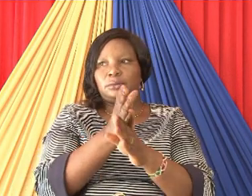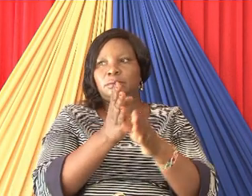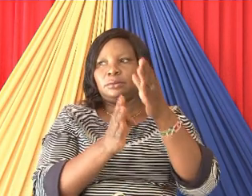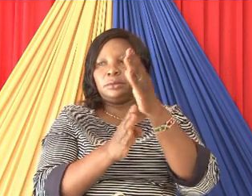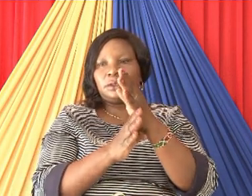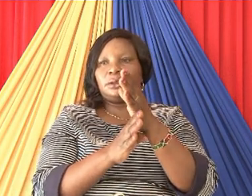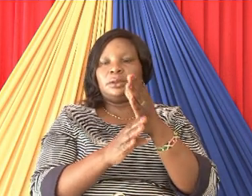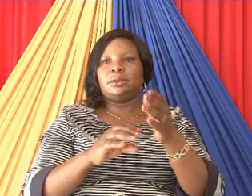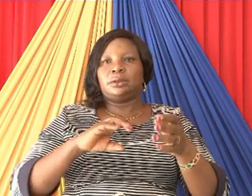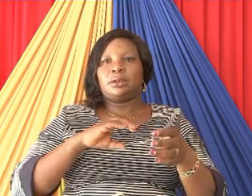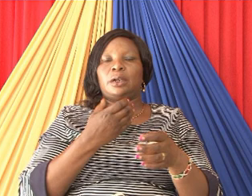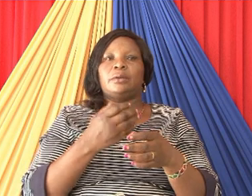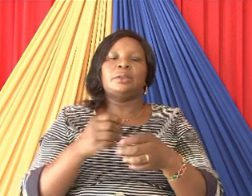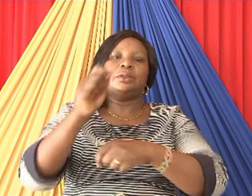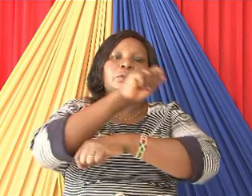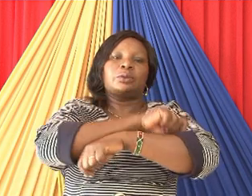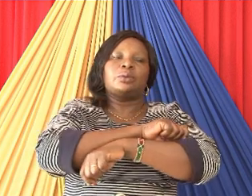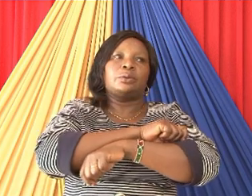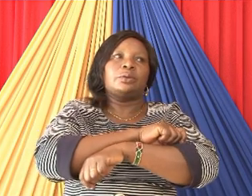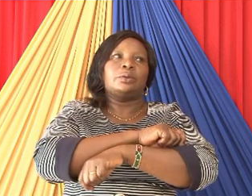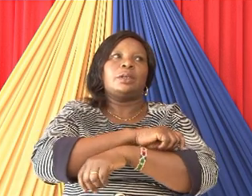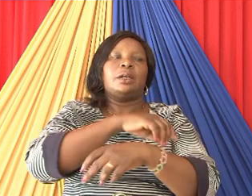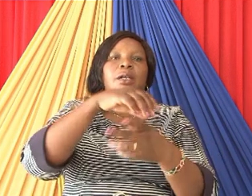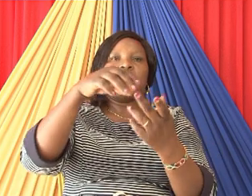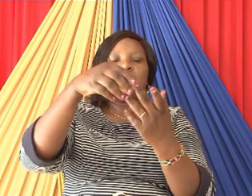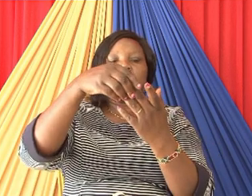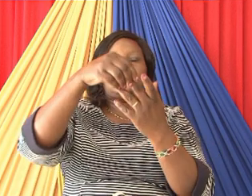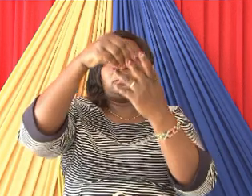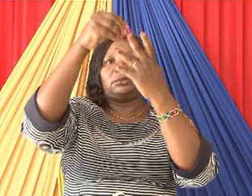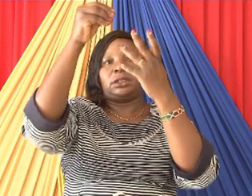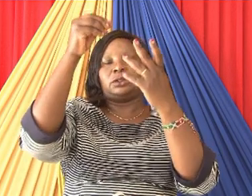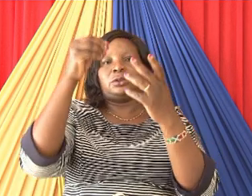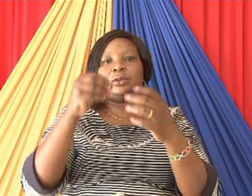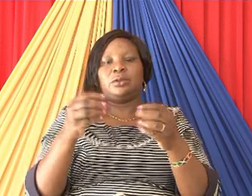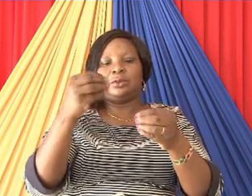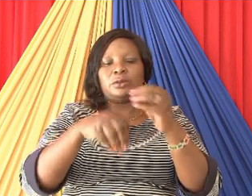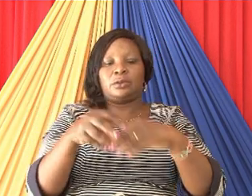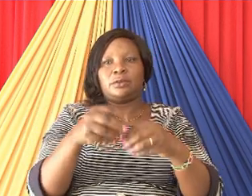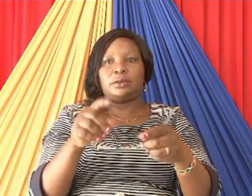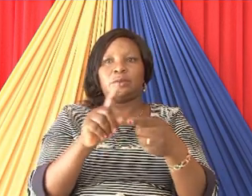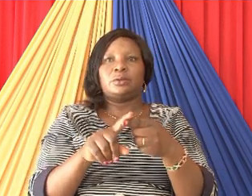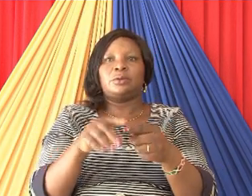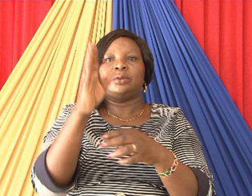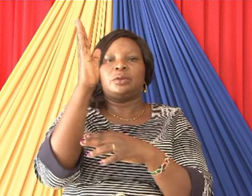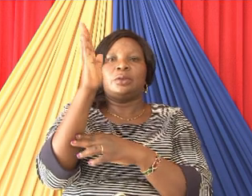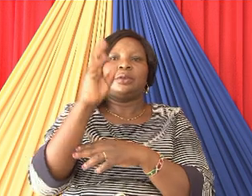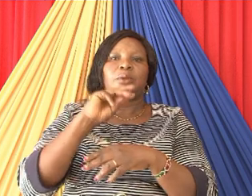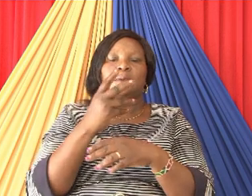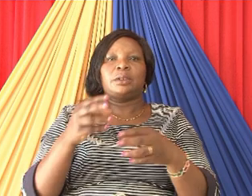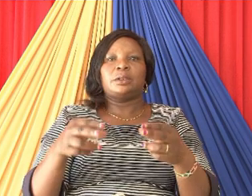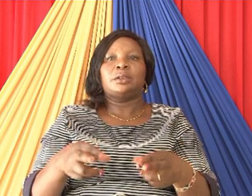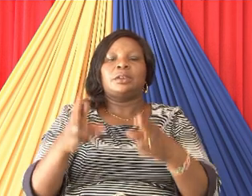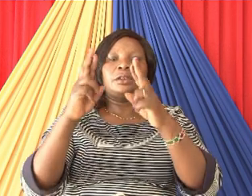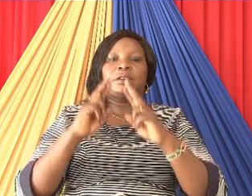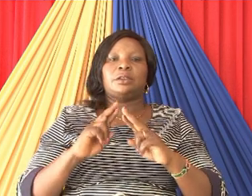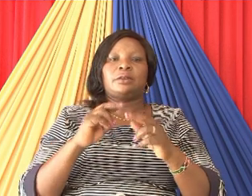ambao wanatoa special offering to God, na pia hizo tunazipokea. Wakati unapozituma kwa paypal